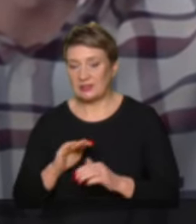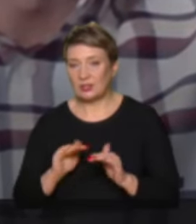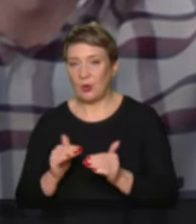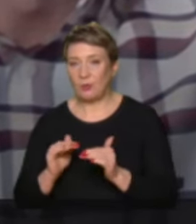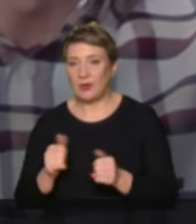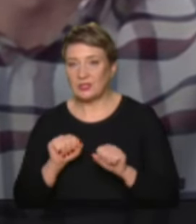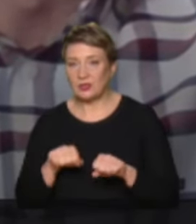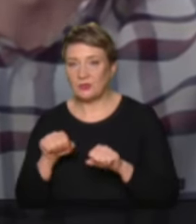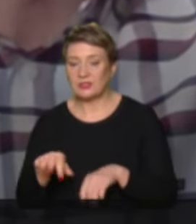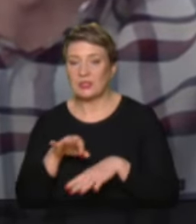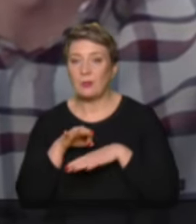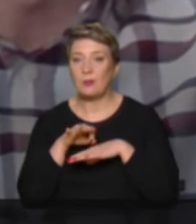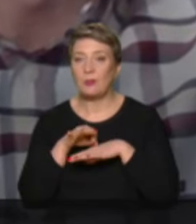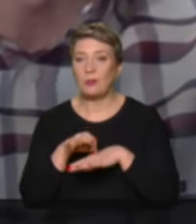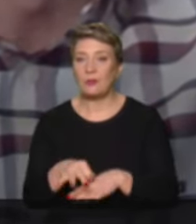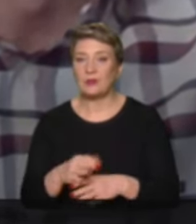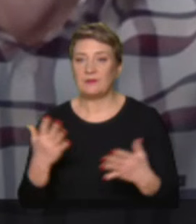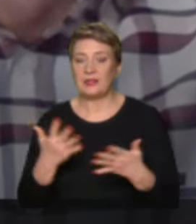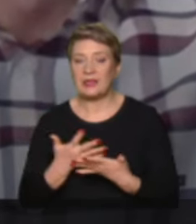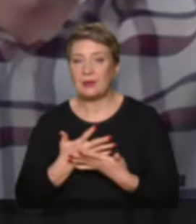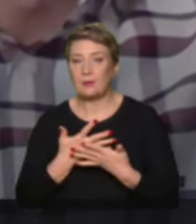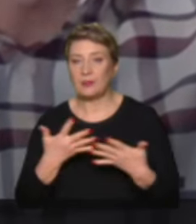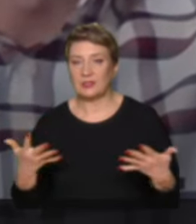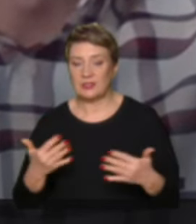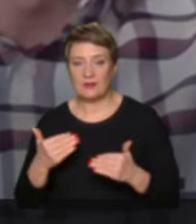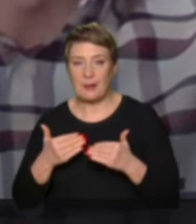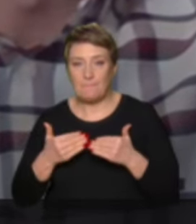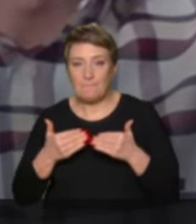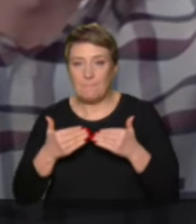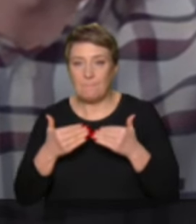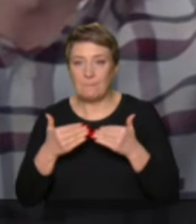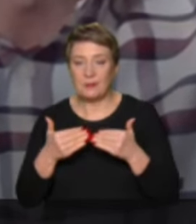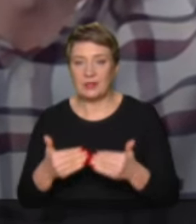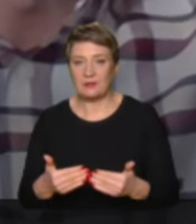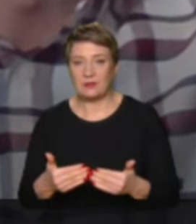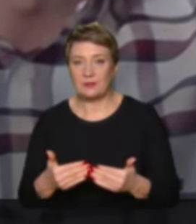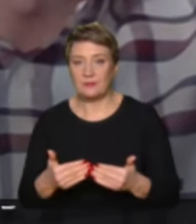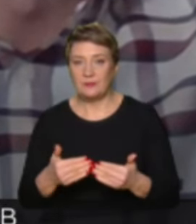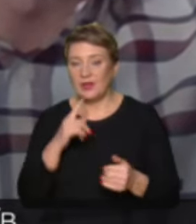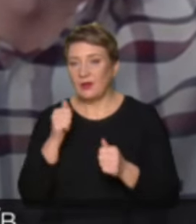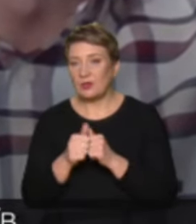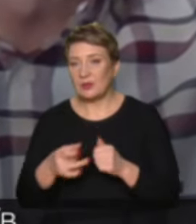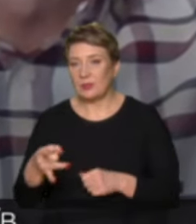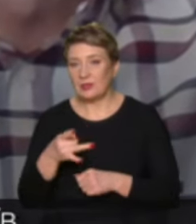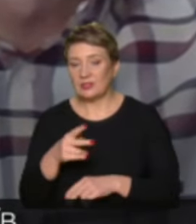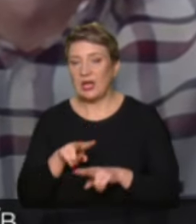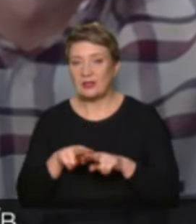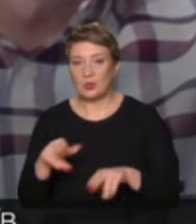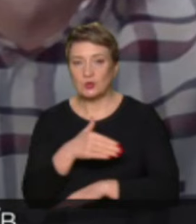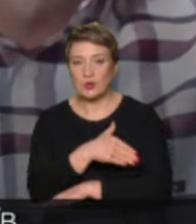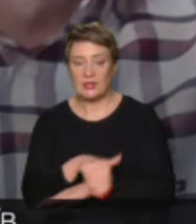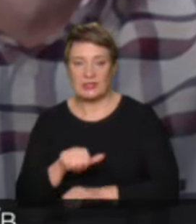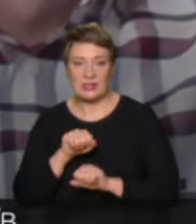по проведенню якихось масштабних проривів наших укріпрайонів, а також лінії оборони.